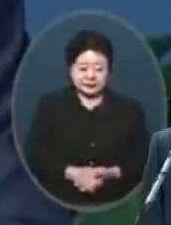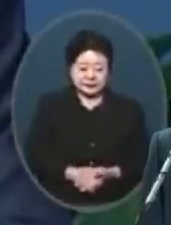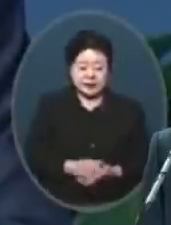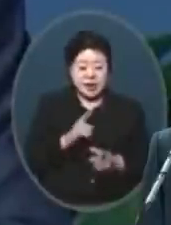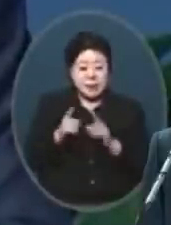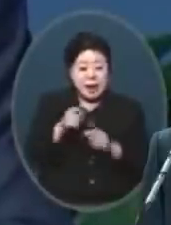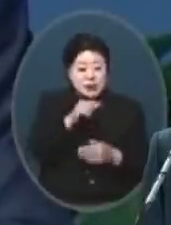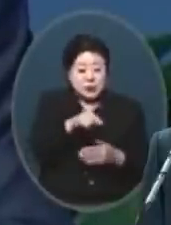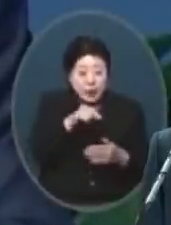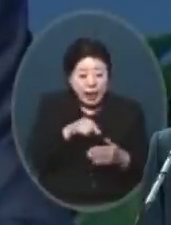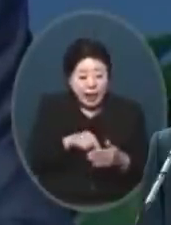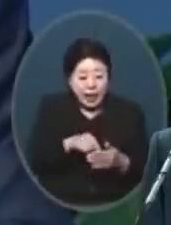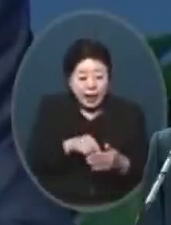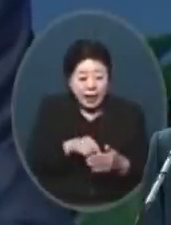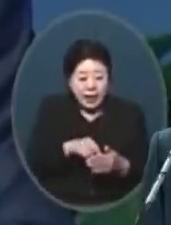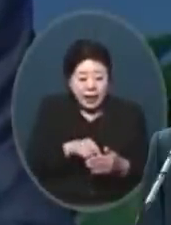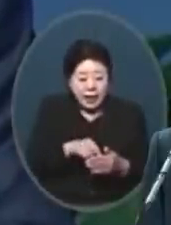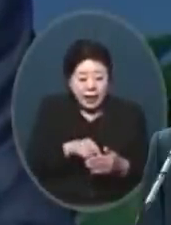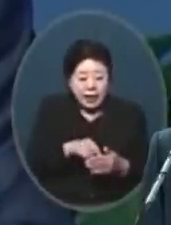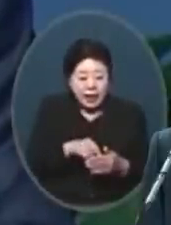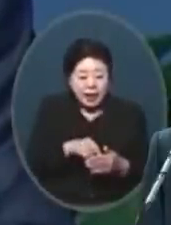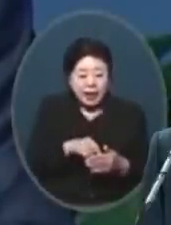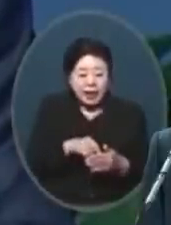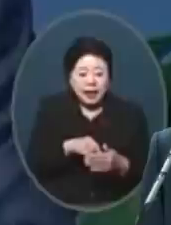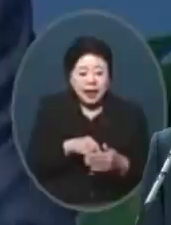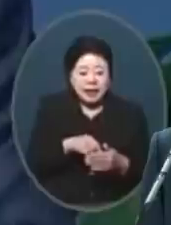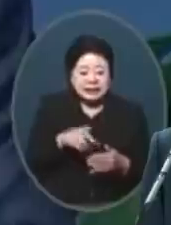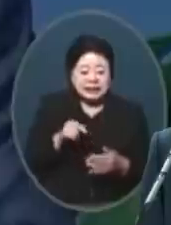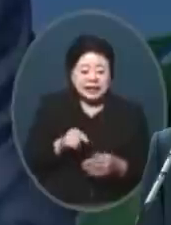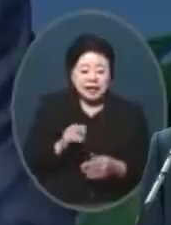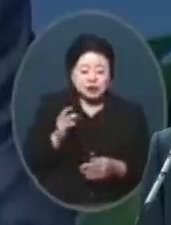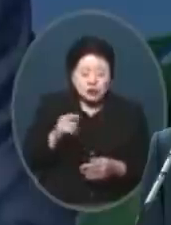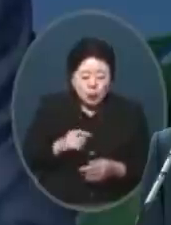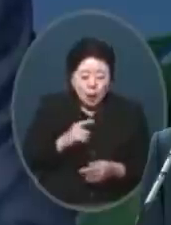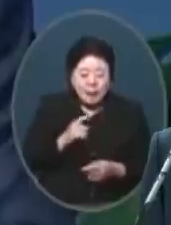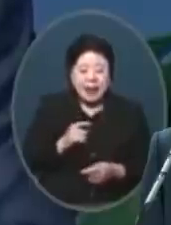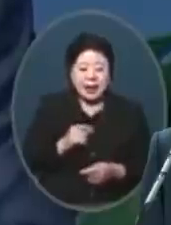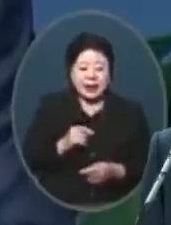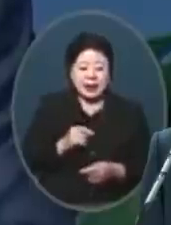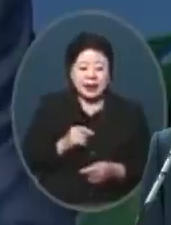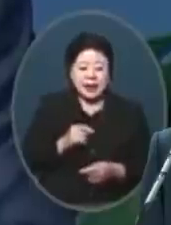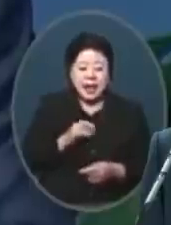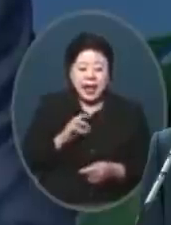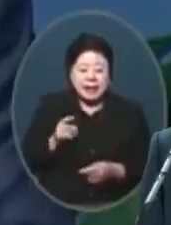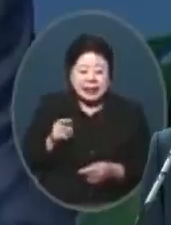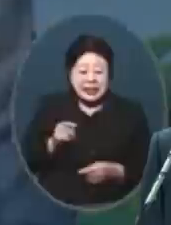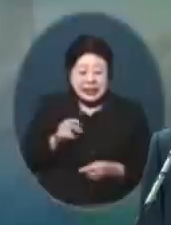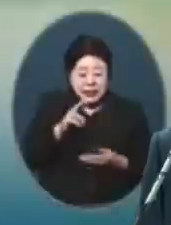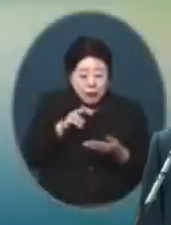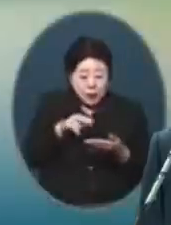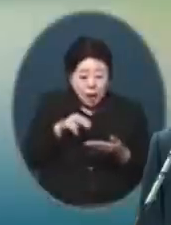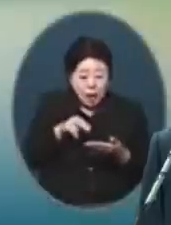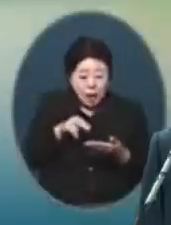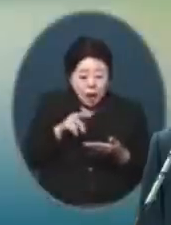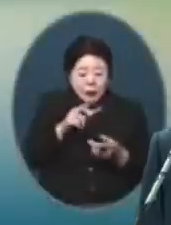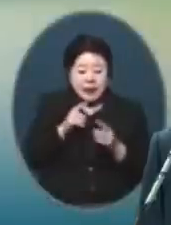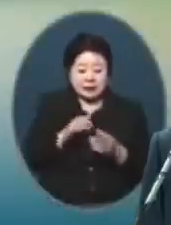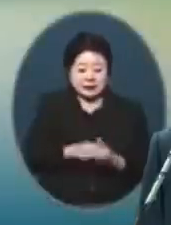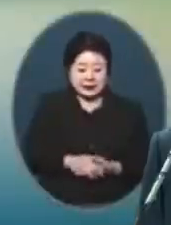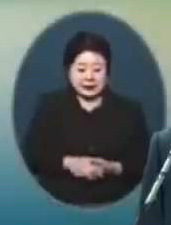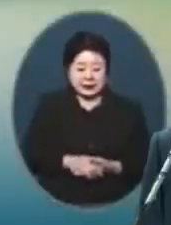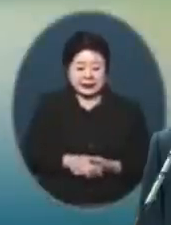그 말 중에 장 자크 루소가 쓴 세계적인 명저 에밀에 보면 이런 말이